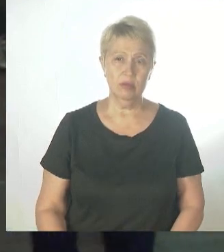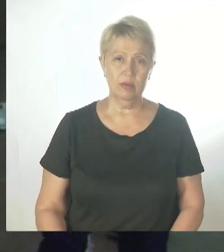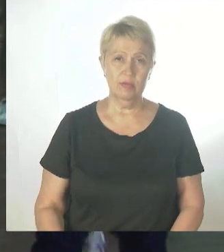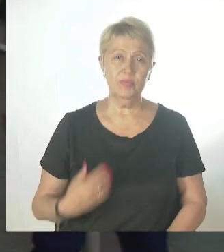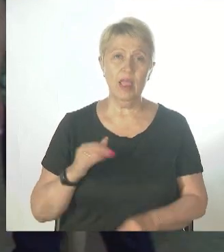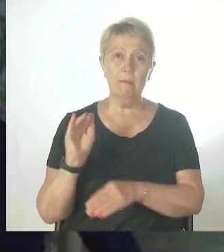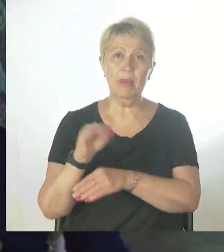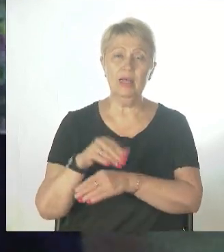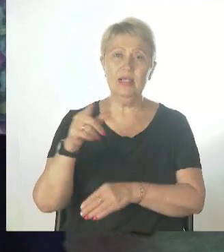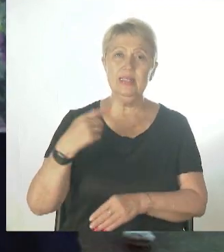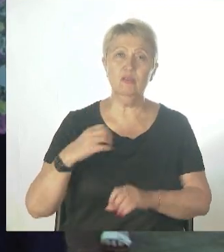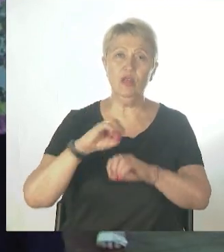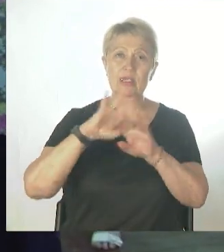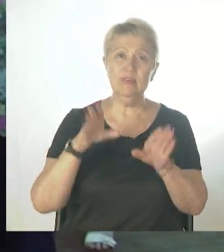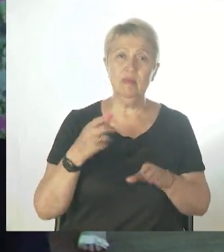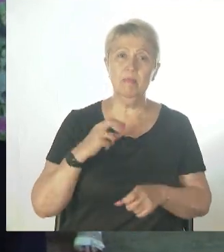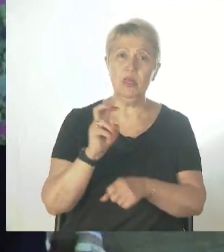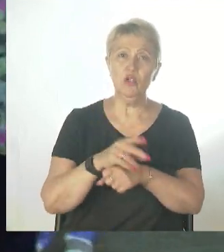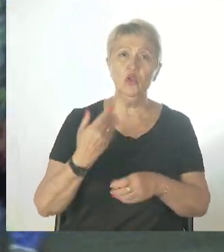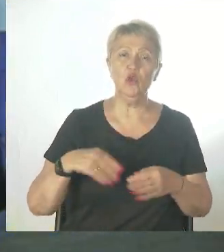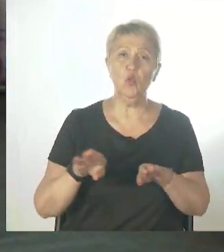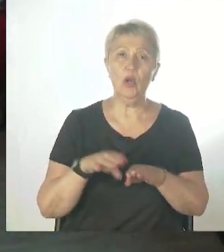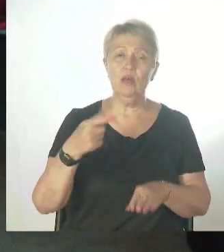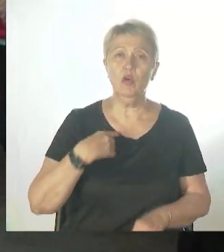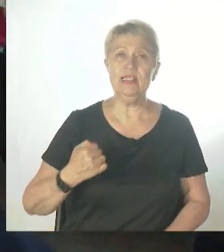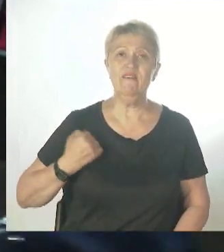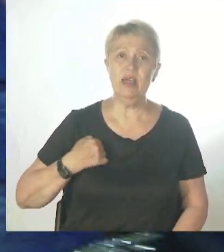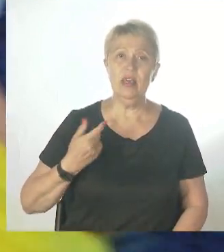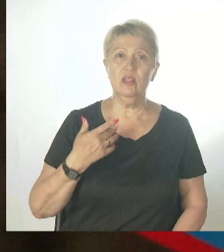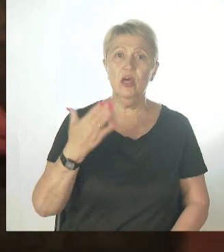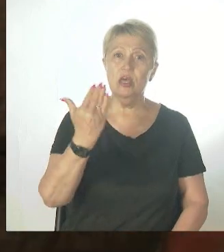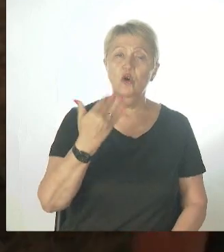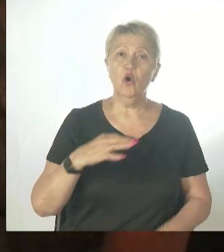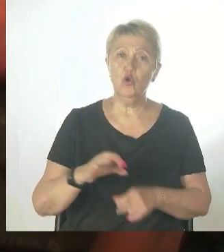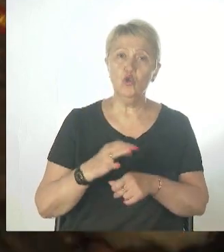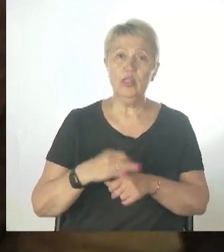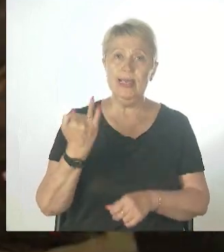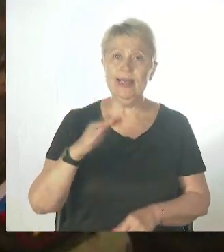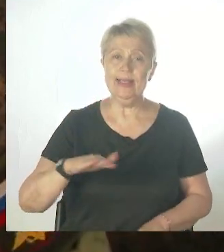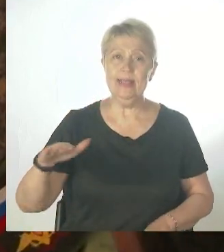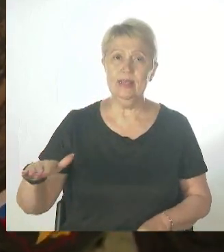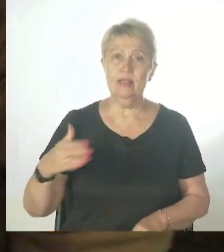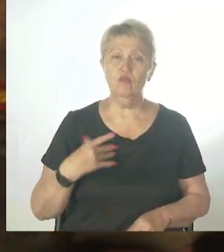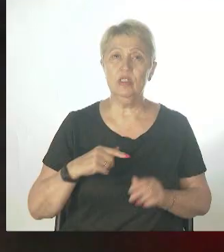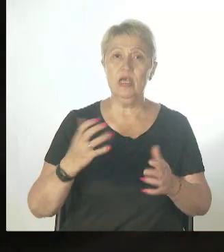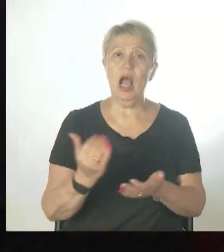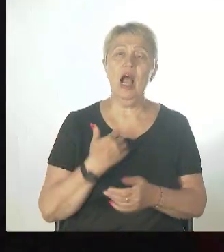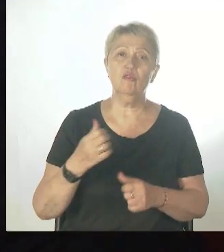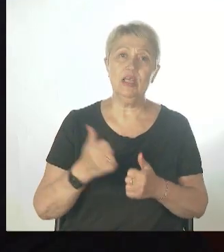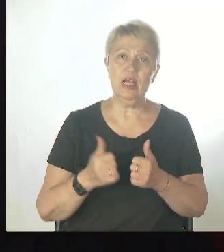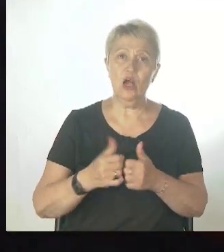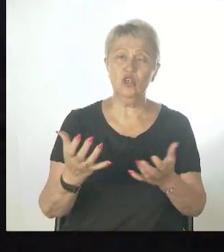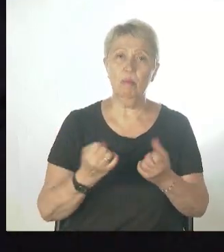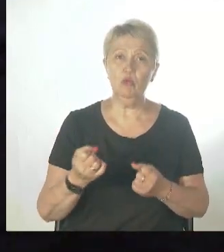Поклониться святыне пришли не только военные, но и жены, дети. Каждый получил подарок – небольшую икону Александра Невского.